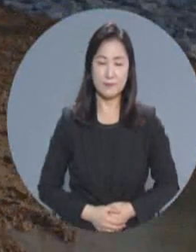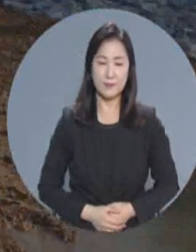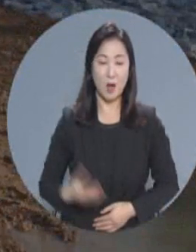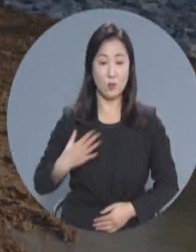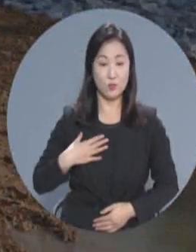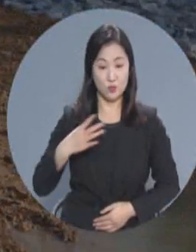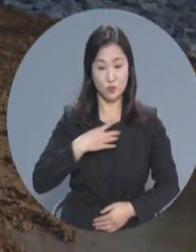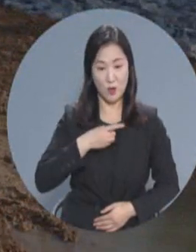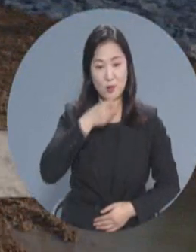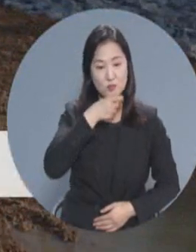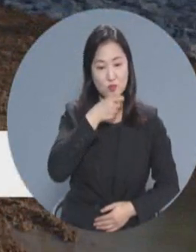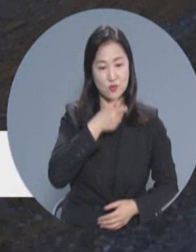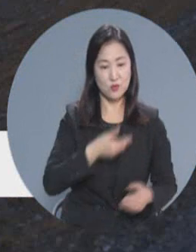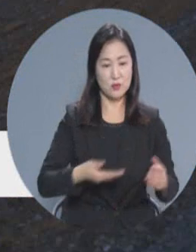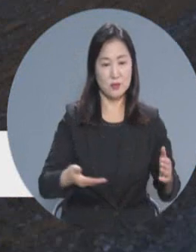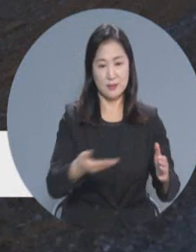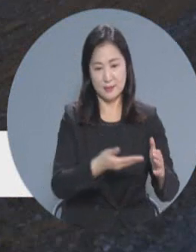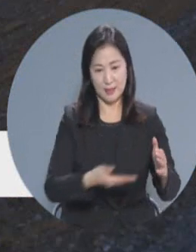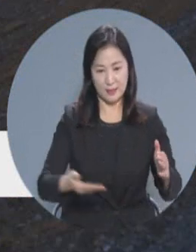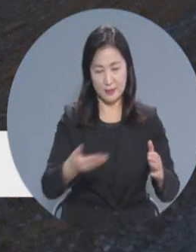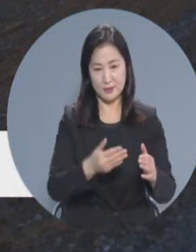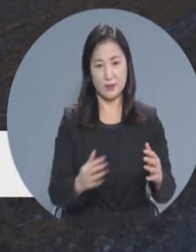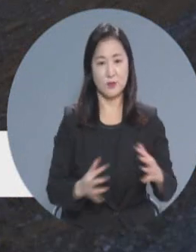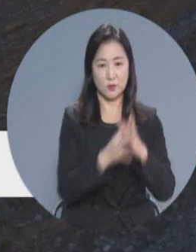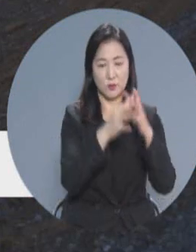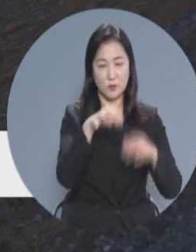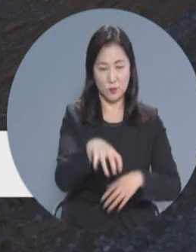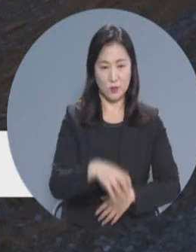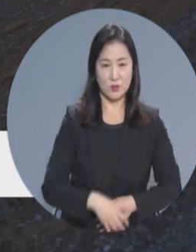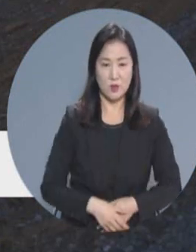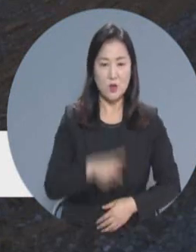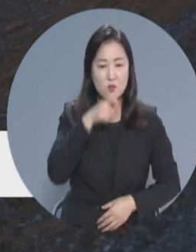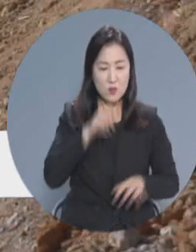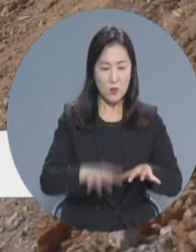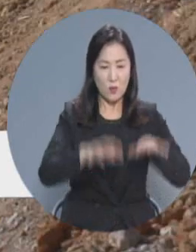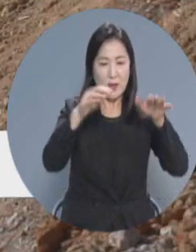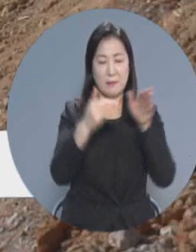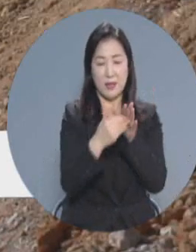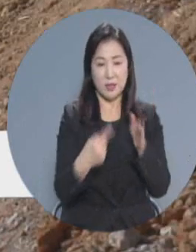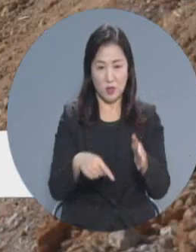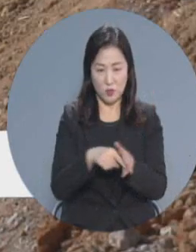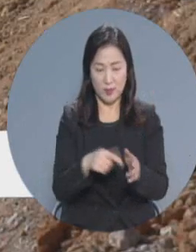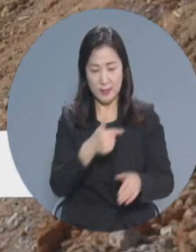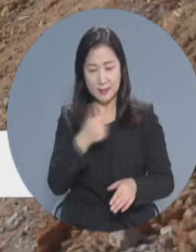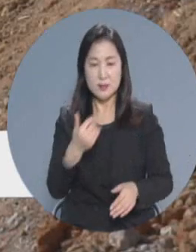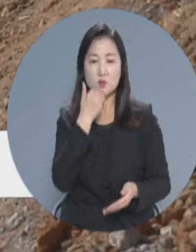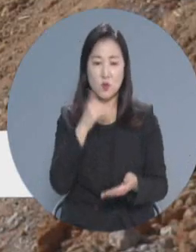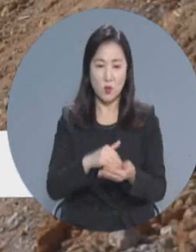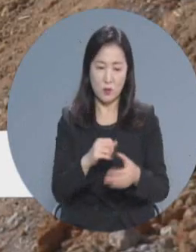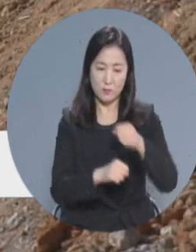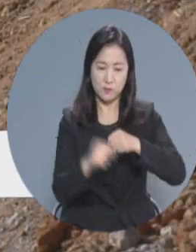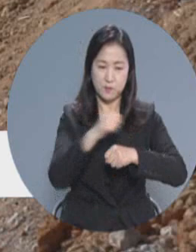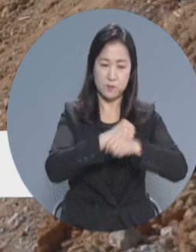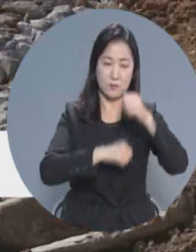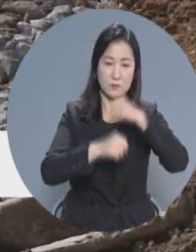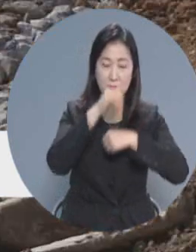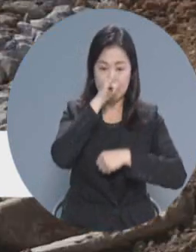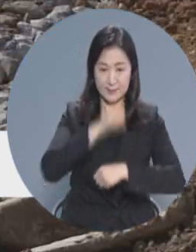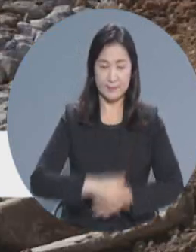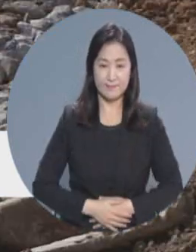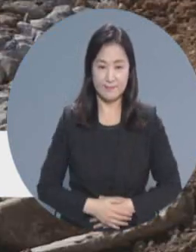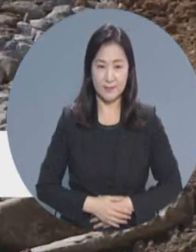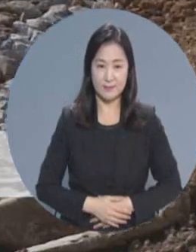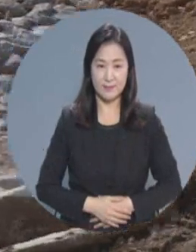무안사교천 생태하천 조성사업 현장. 수해를 방지하기 위해 하천 둔치에 큰 돌들을 채워 놓고 있습니다. 이돌